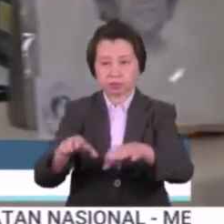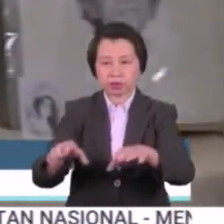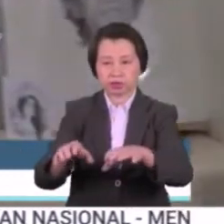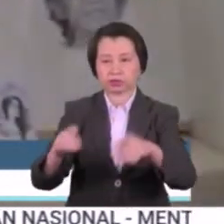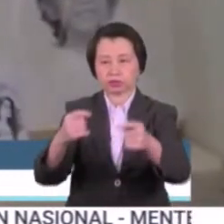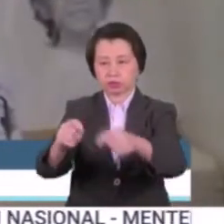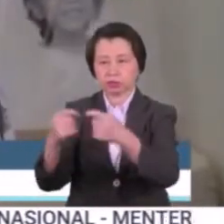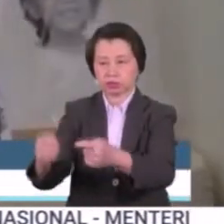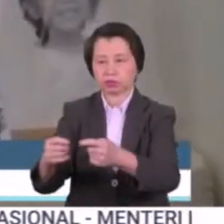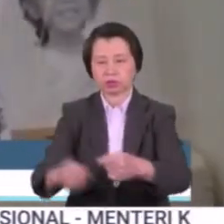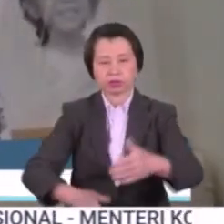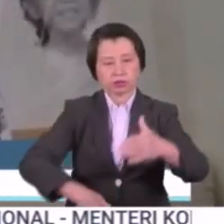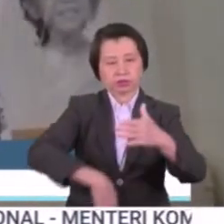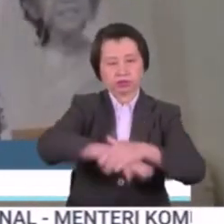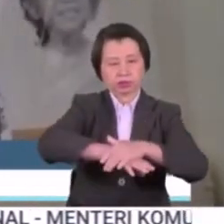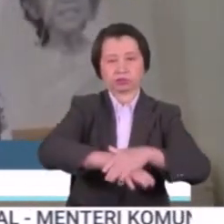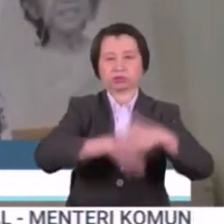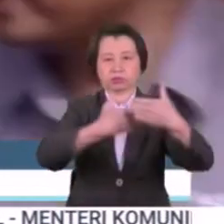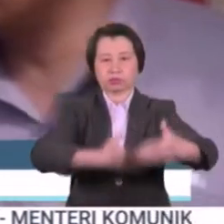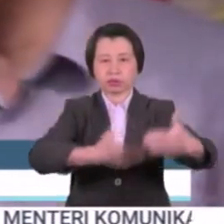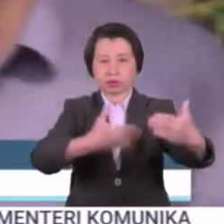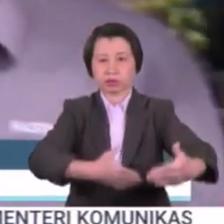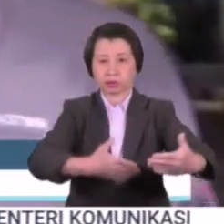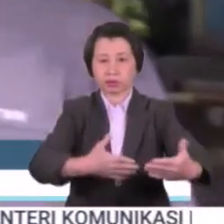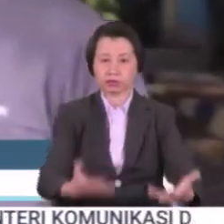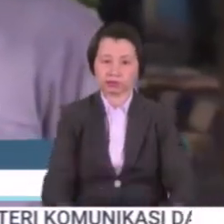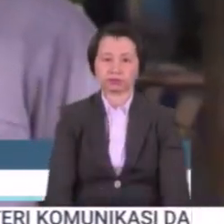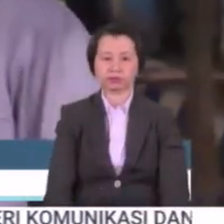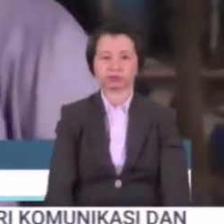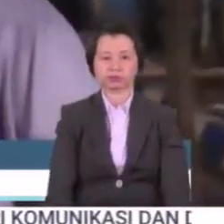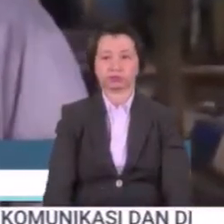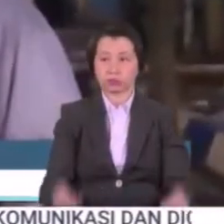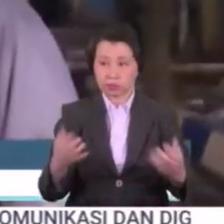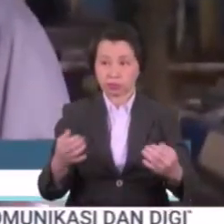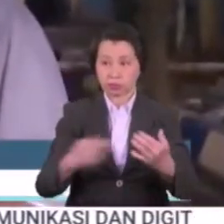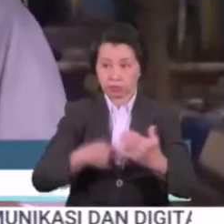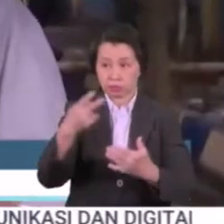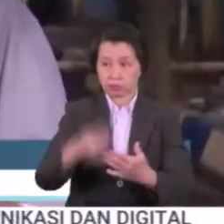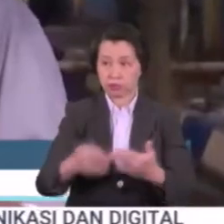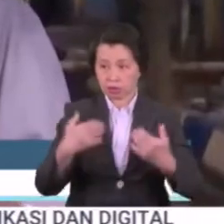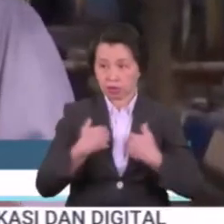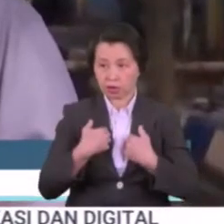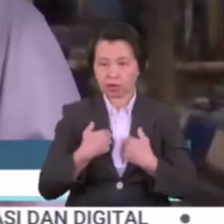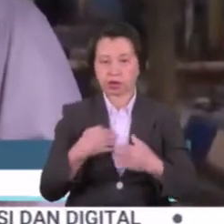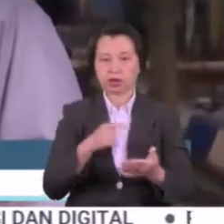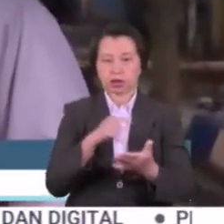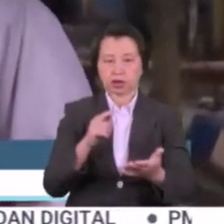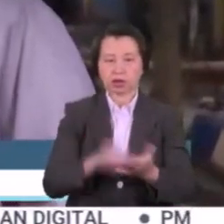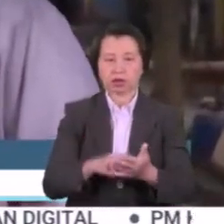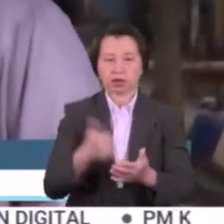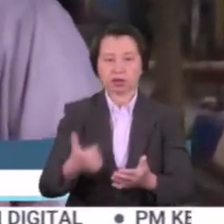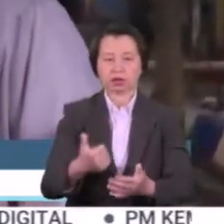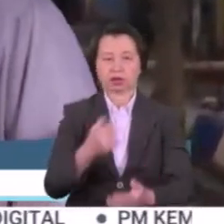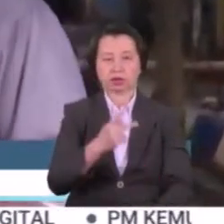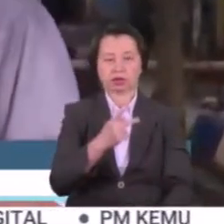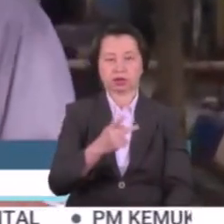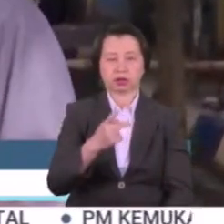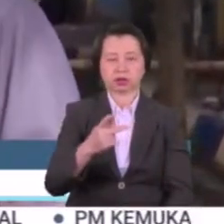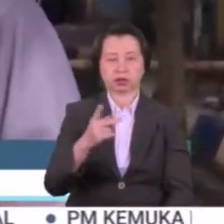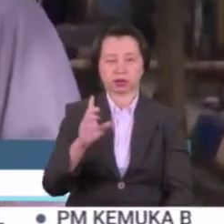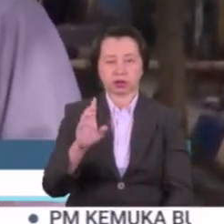Nah kita buat sempatkan penalti apa berbagai program yang di bakal dilangsungkan dan ini merupakan inisiatif